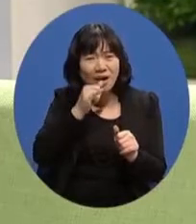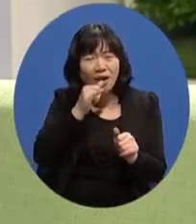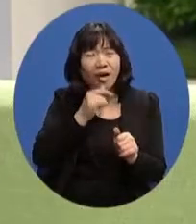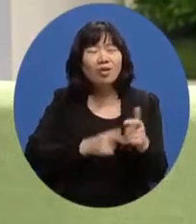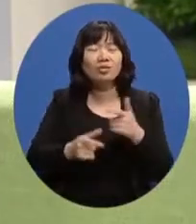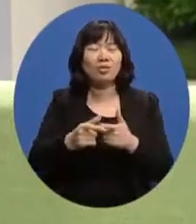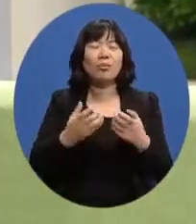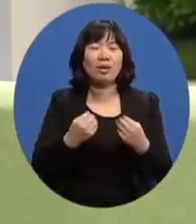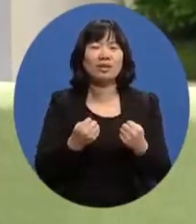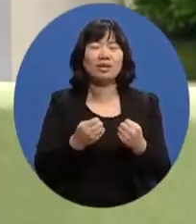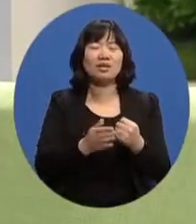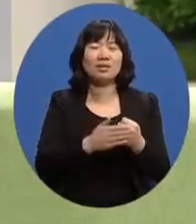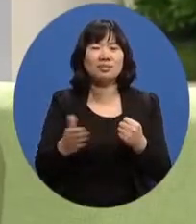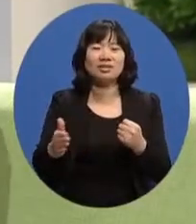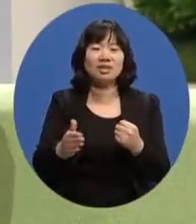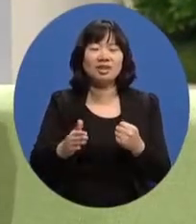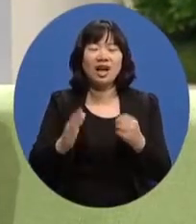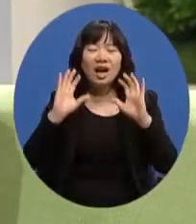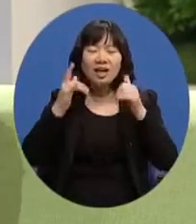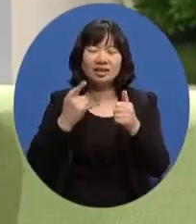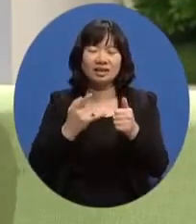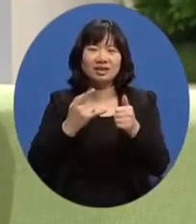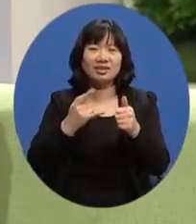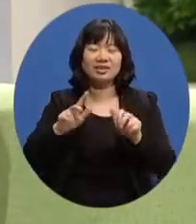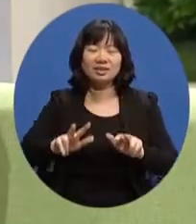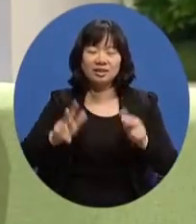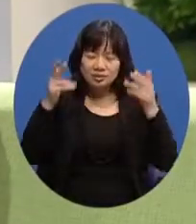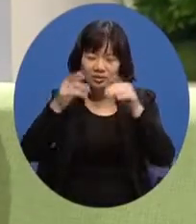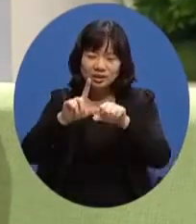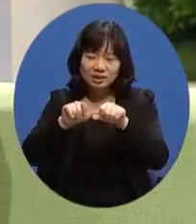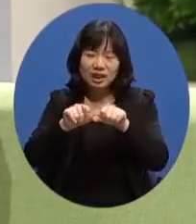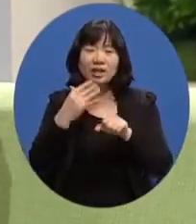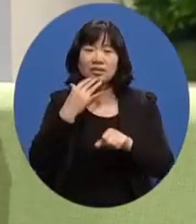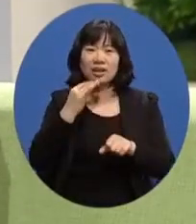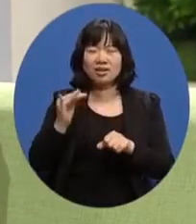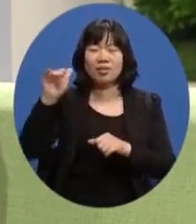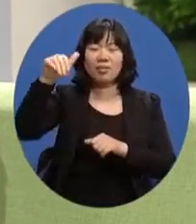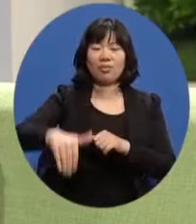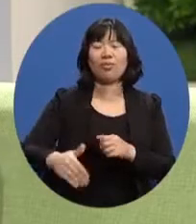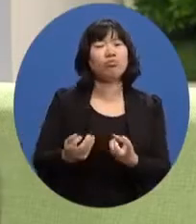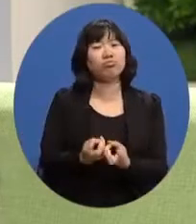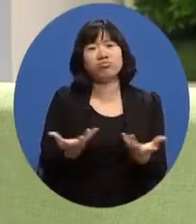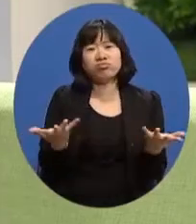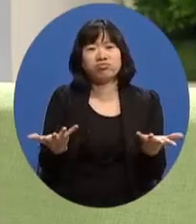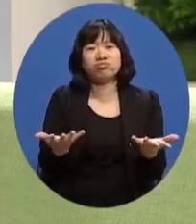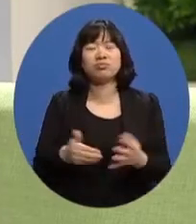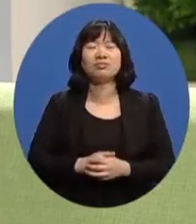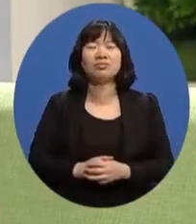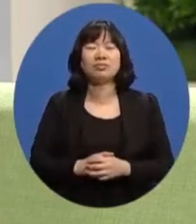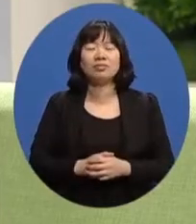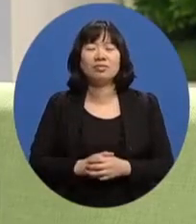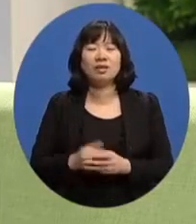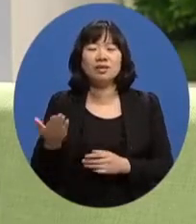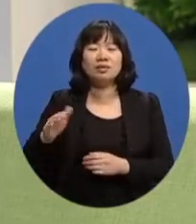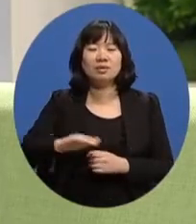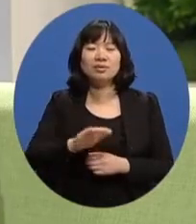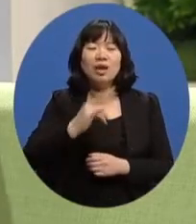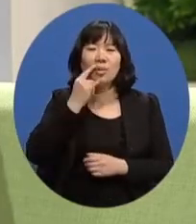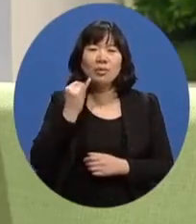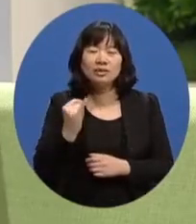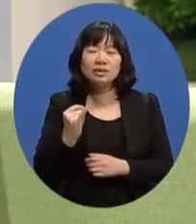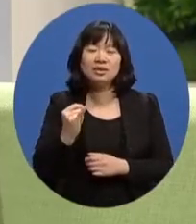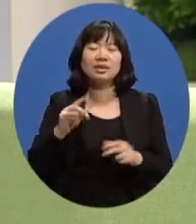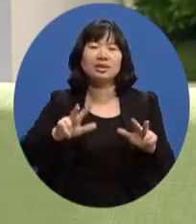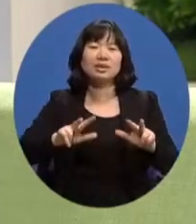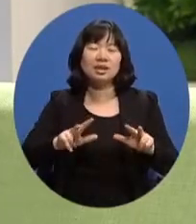많이 줬기 때문에 아이는 거기서 이제 집중 시간이 당연히 이제 떨어지는 건 어쩔 수가 없는 거고요. 근데 이제 우리 또 어머님이